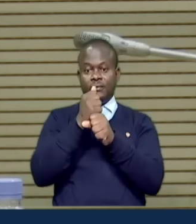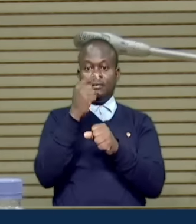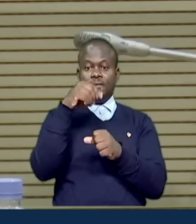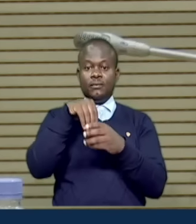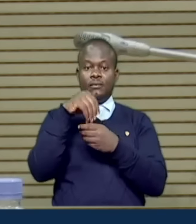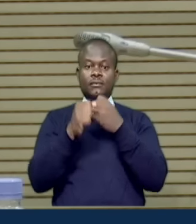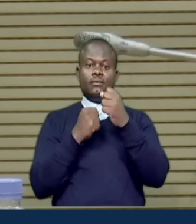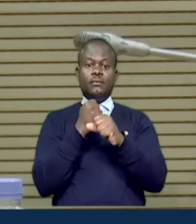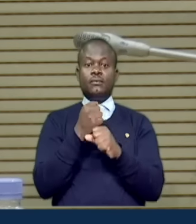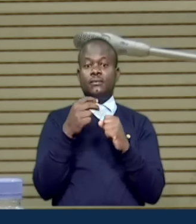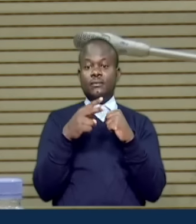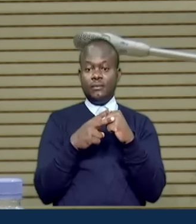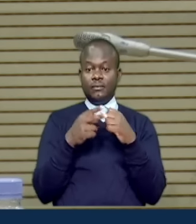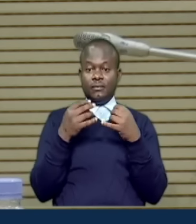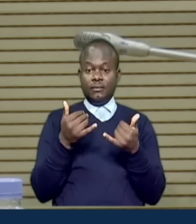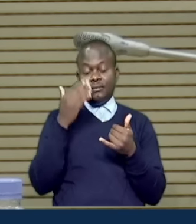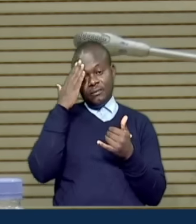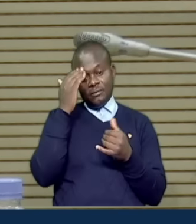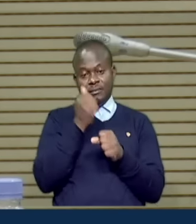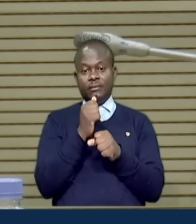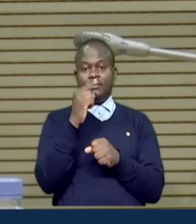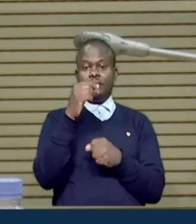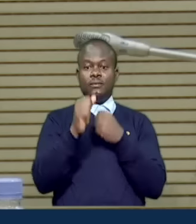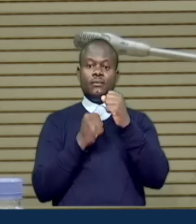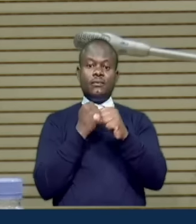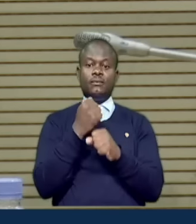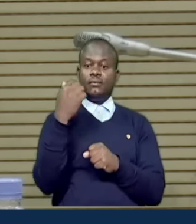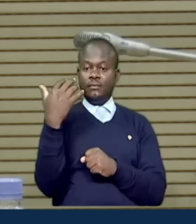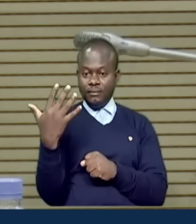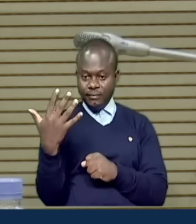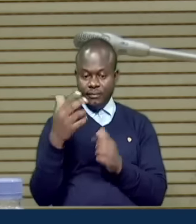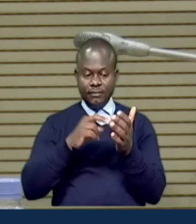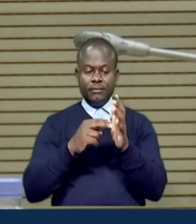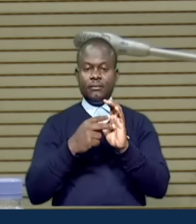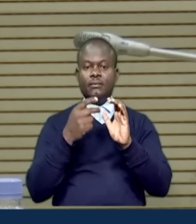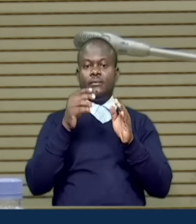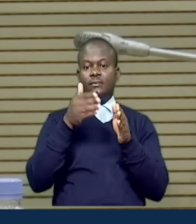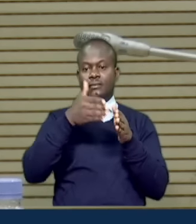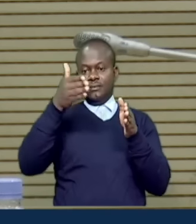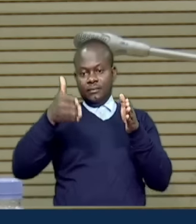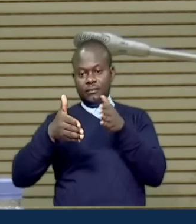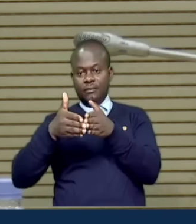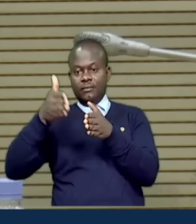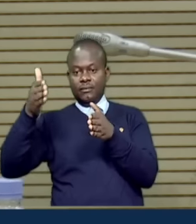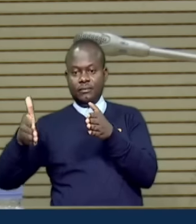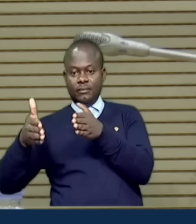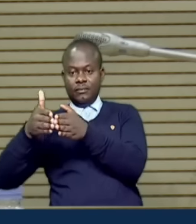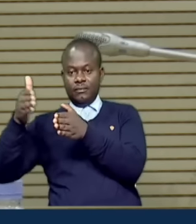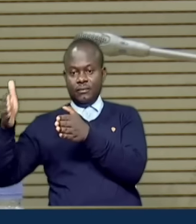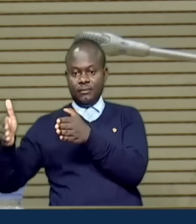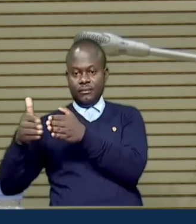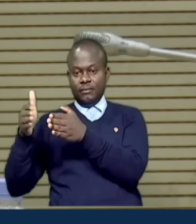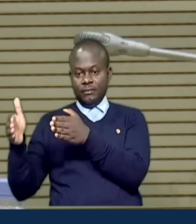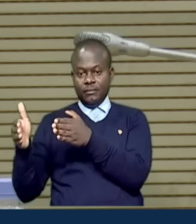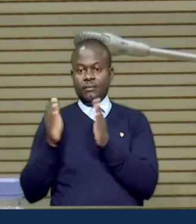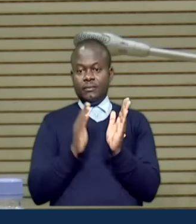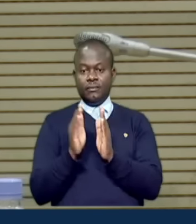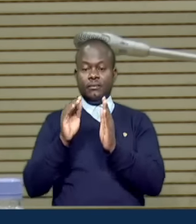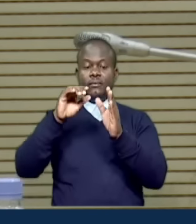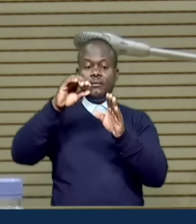7 ubu muzi ko azajya akorwa rimwe mu myaka 5 no kuvuga ngo cycle bafatabagamo uruhushya rwo kujya gutegura amatora